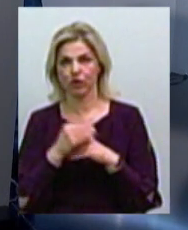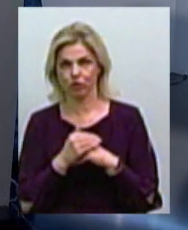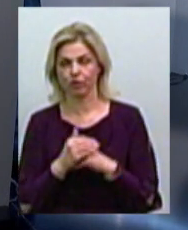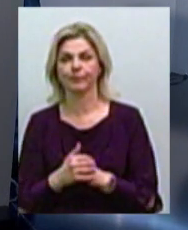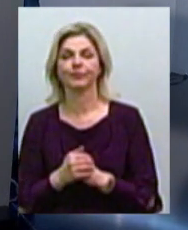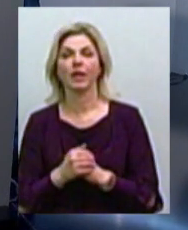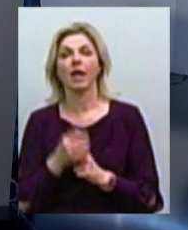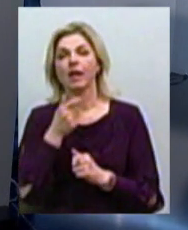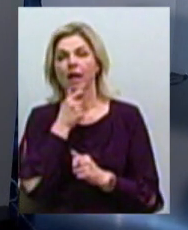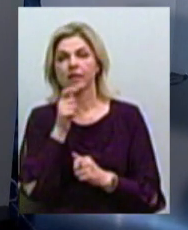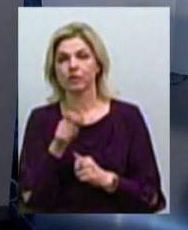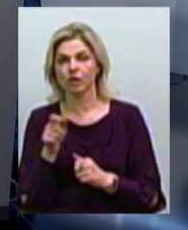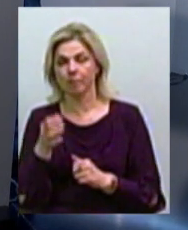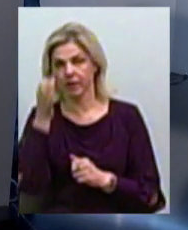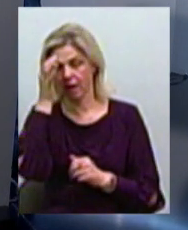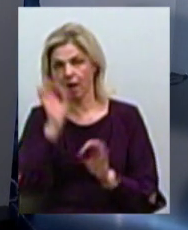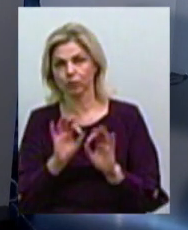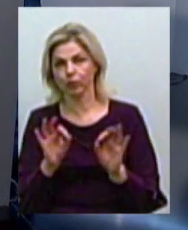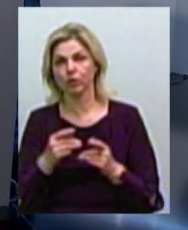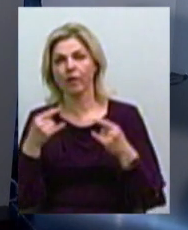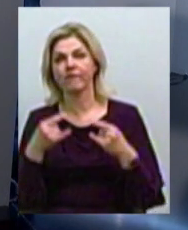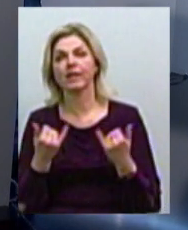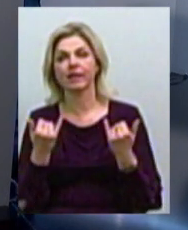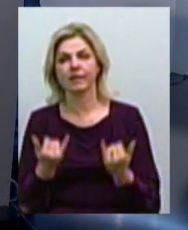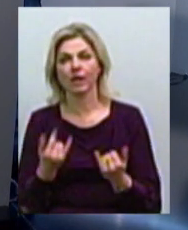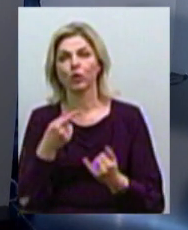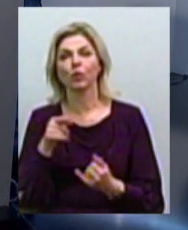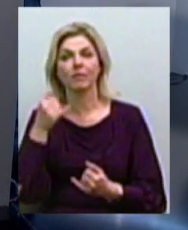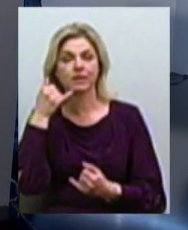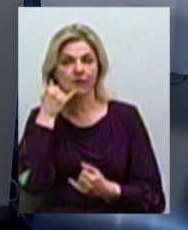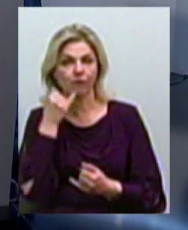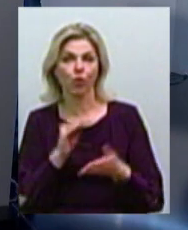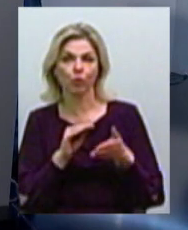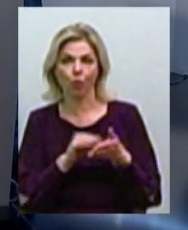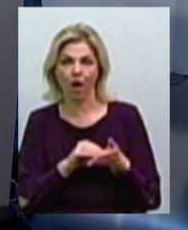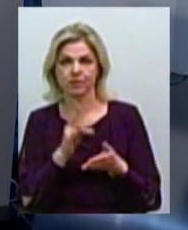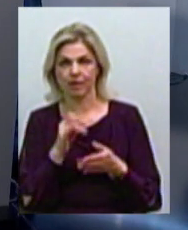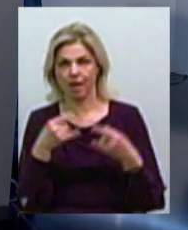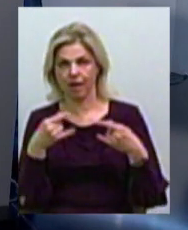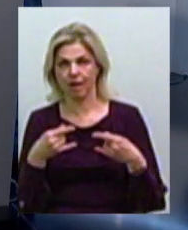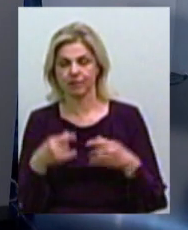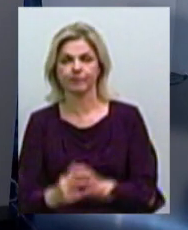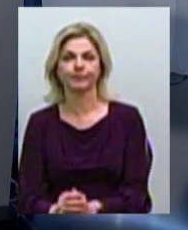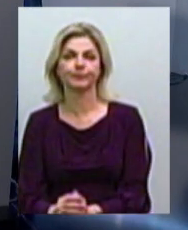А глядачам я нагадую, що ми працюємо в прямому ефірі. Телефон студії 76 95 33.